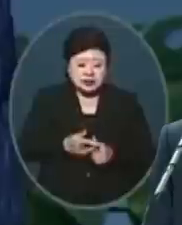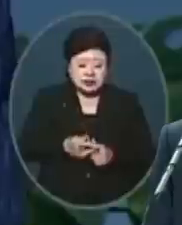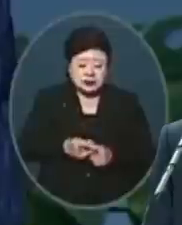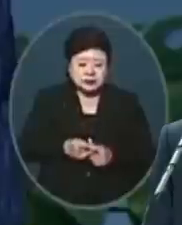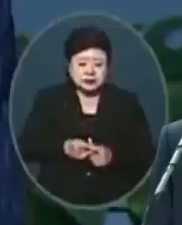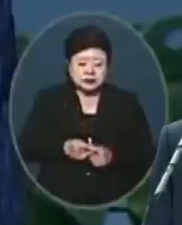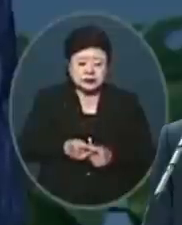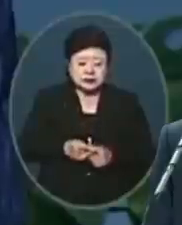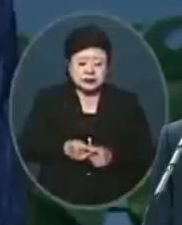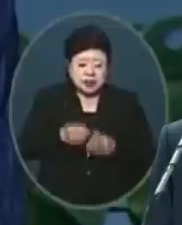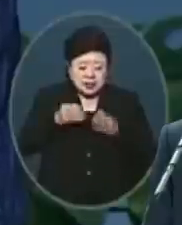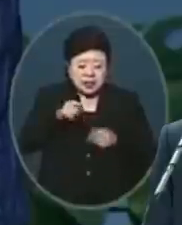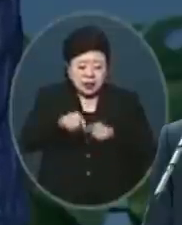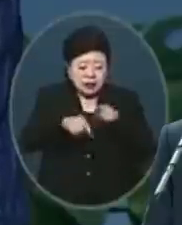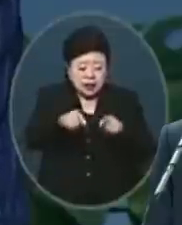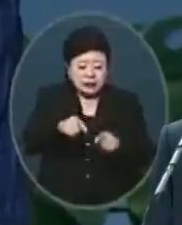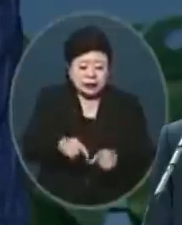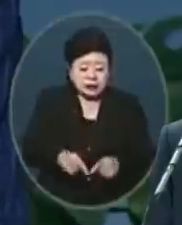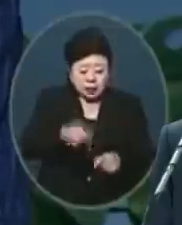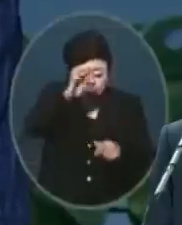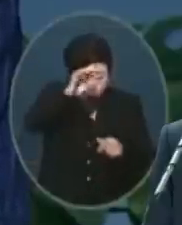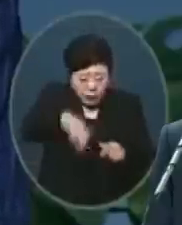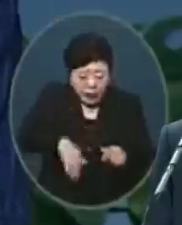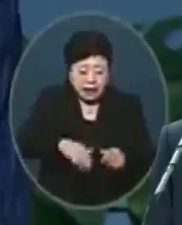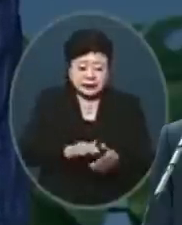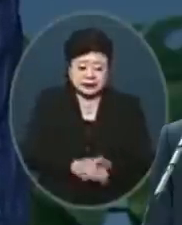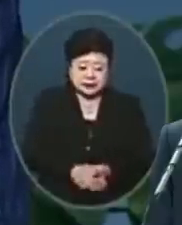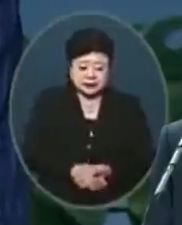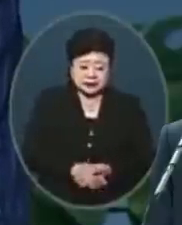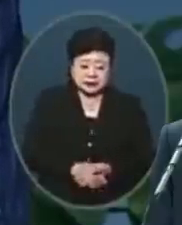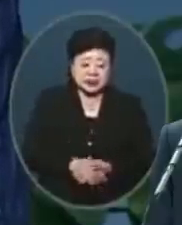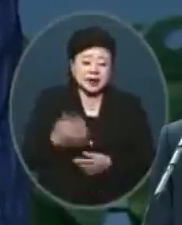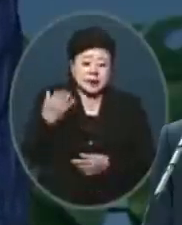가겠나이다. 그래 오느라. 그